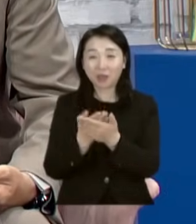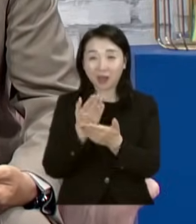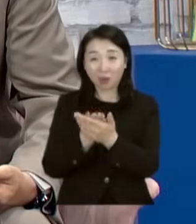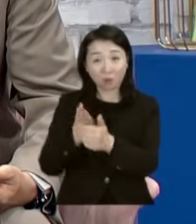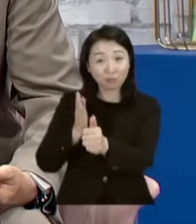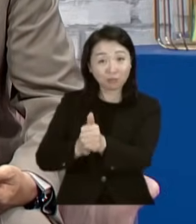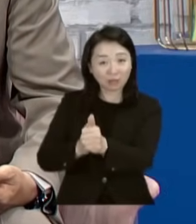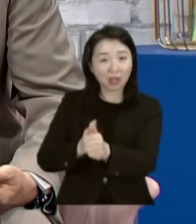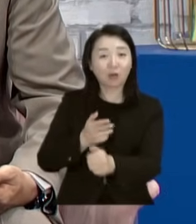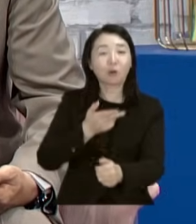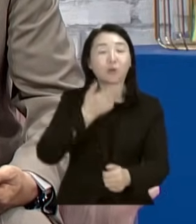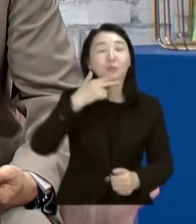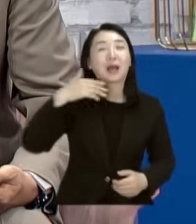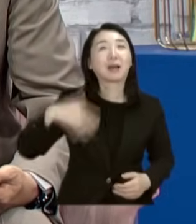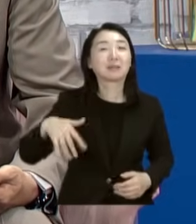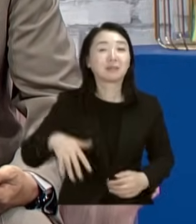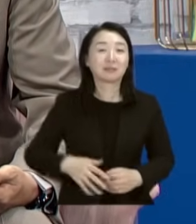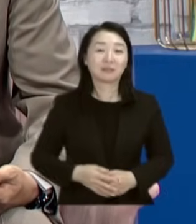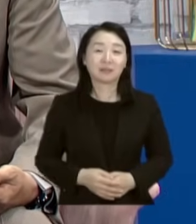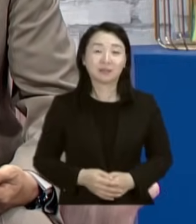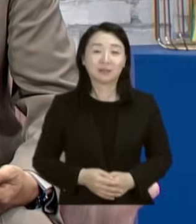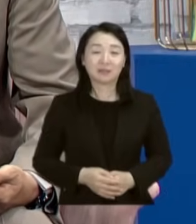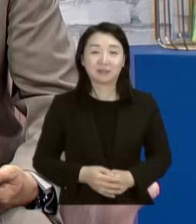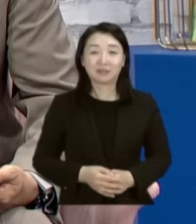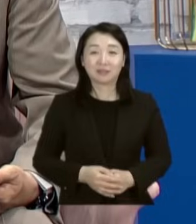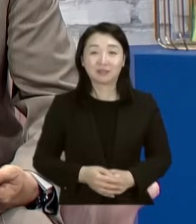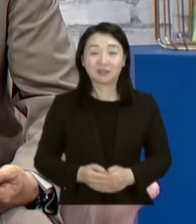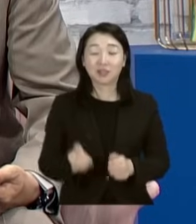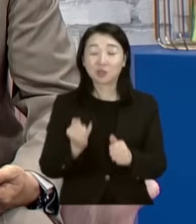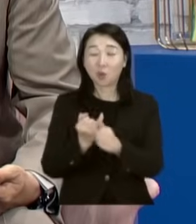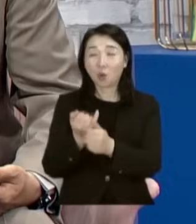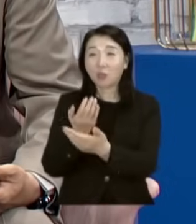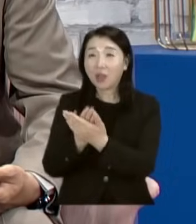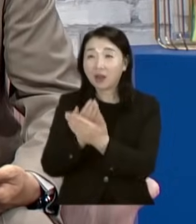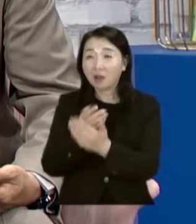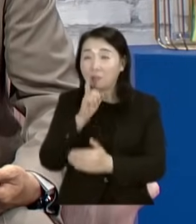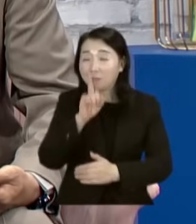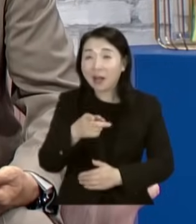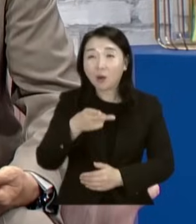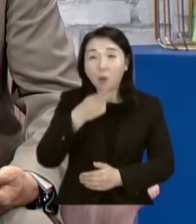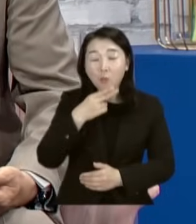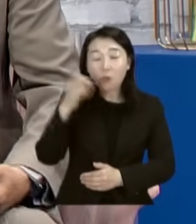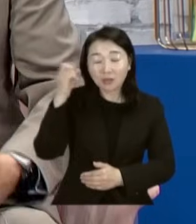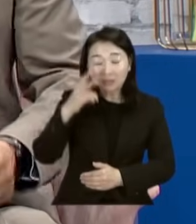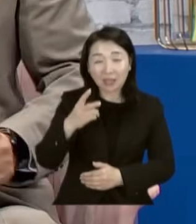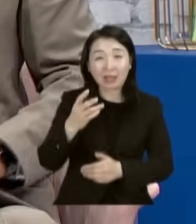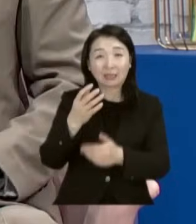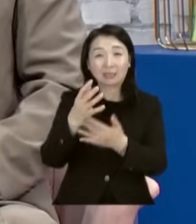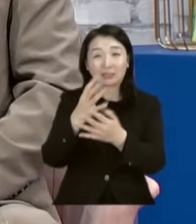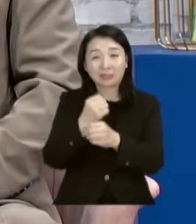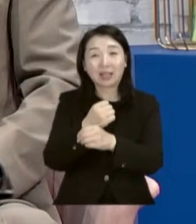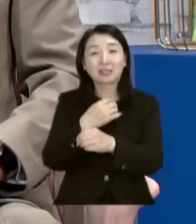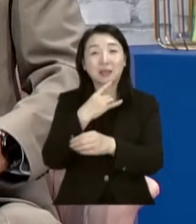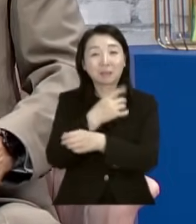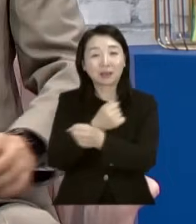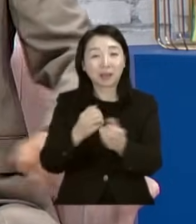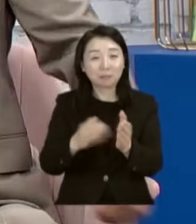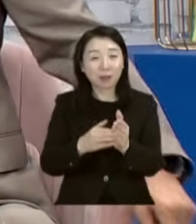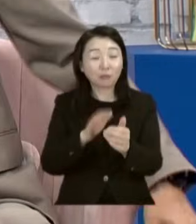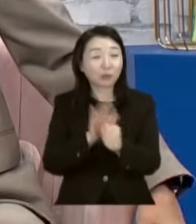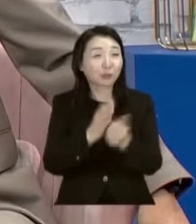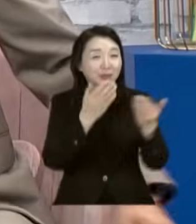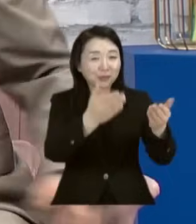아직 안 했습니다 아 프로포즈 안하고 저런 날짜부터 잡은 거예요 야요 순가 좀 뒤집히네 저희 저희가 좀